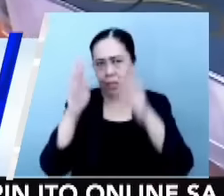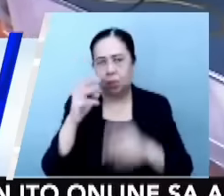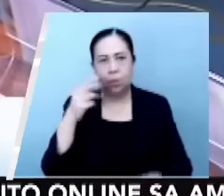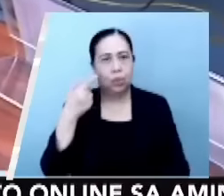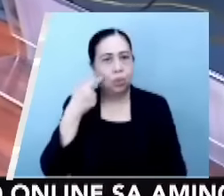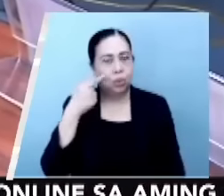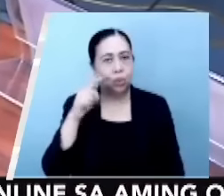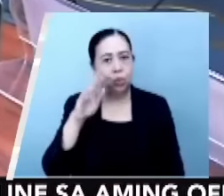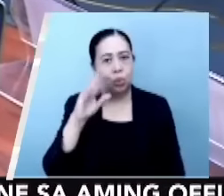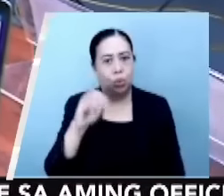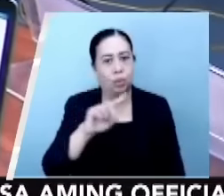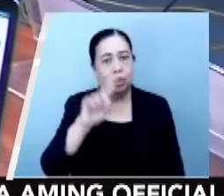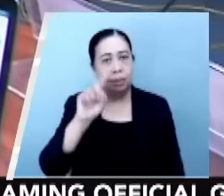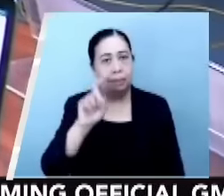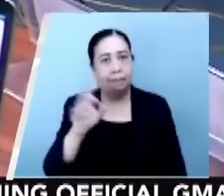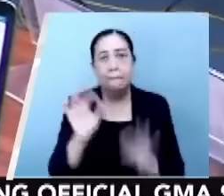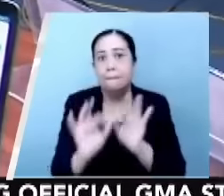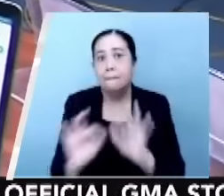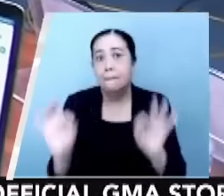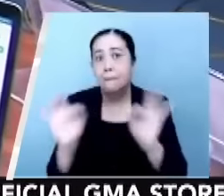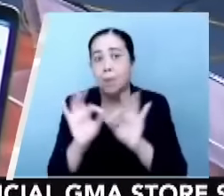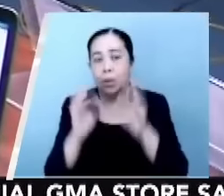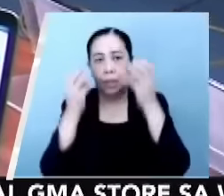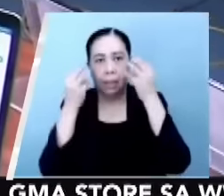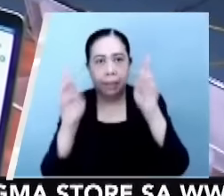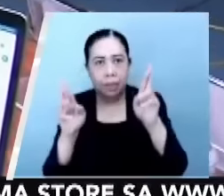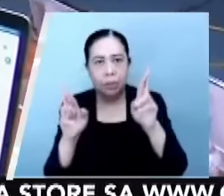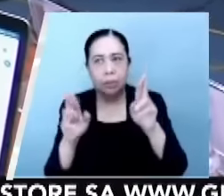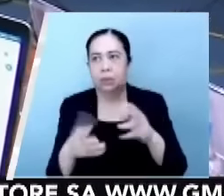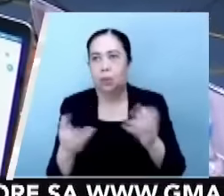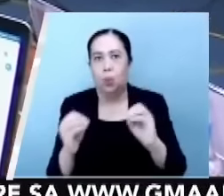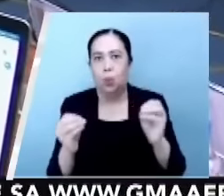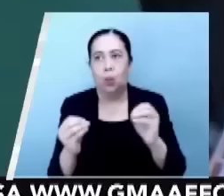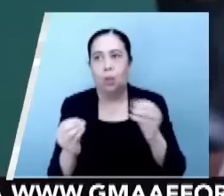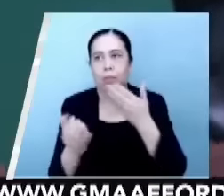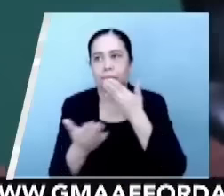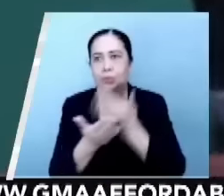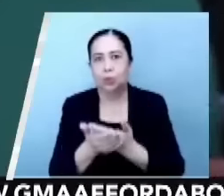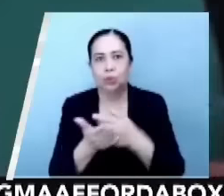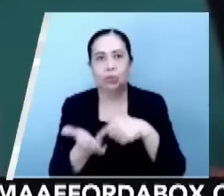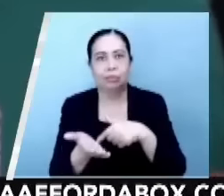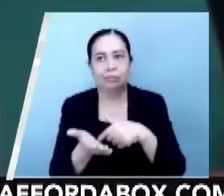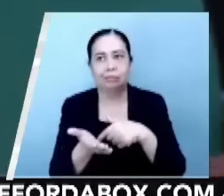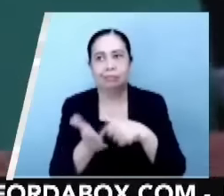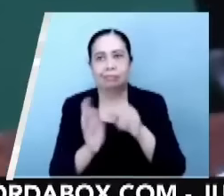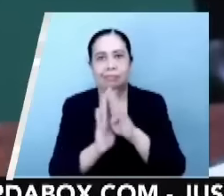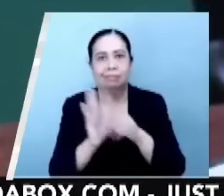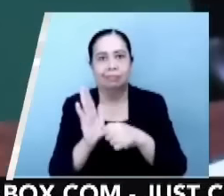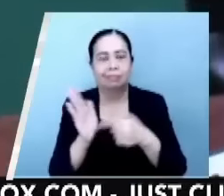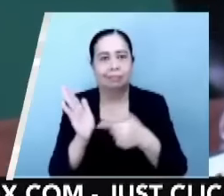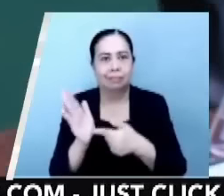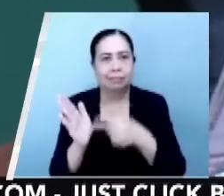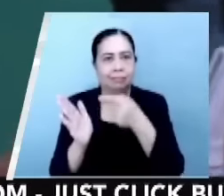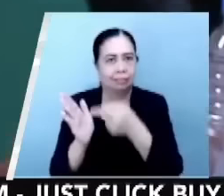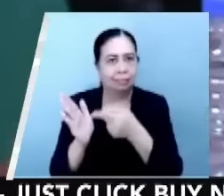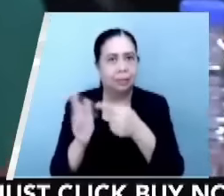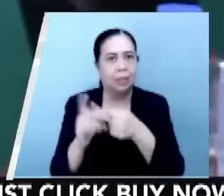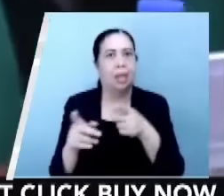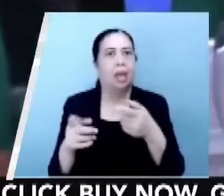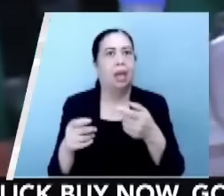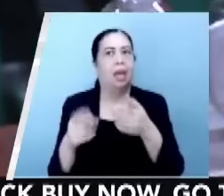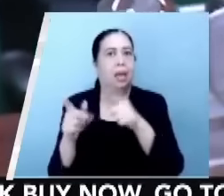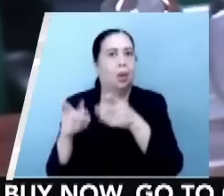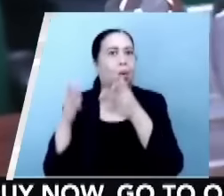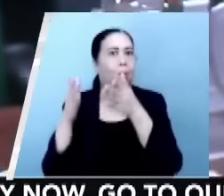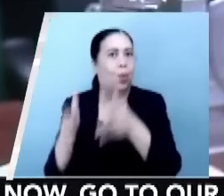Mayor Alice na walang maayos na record dito sa bansa, ang siyang naging instrumento para